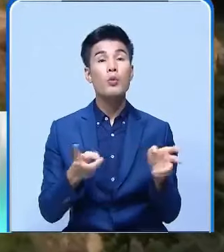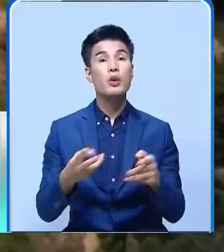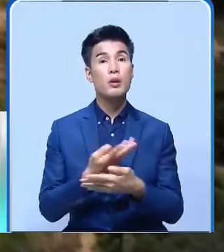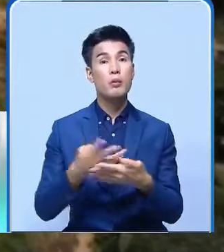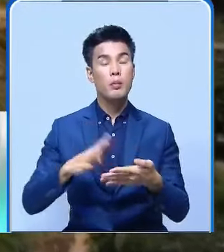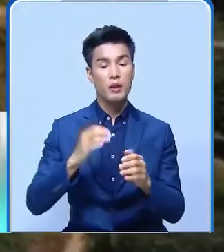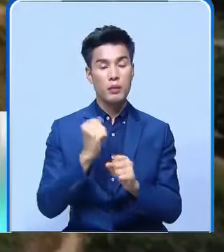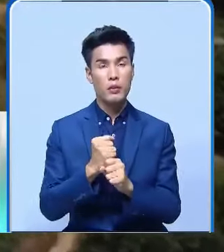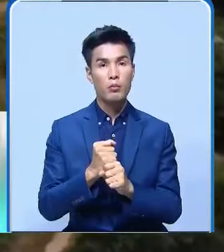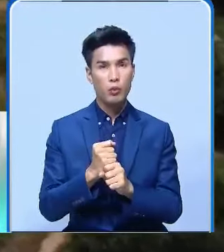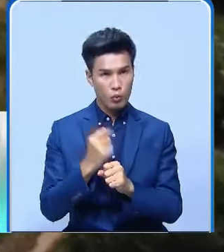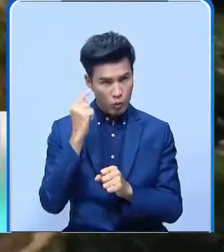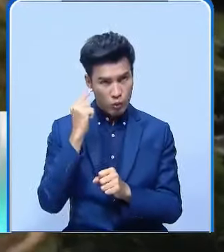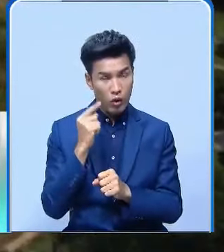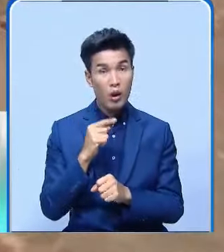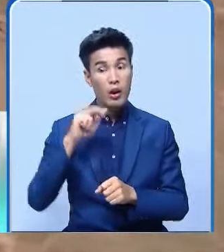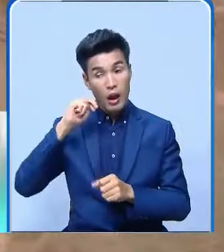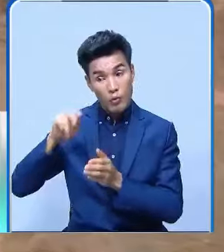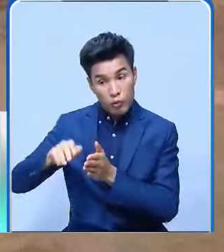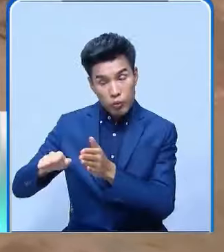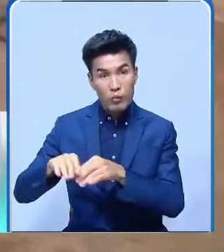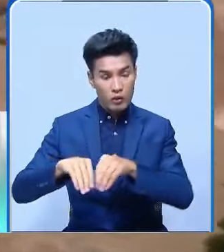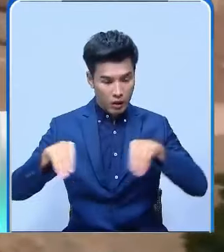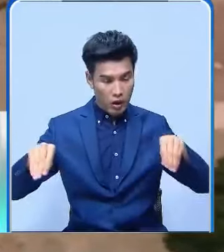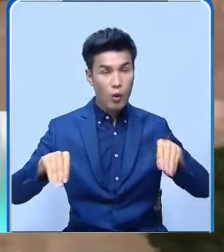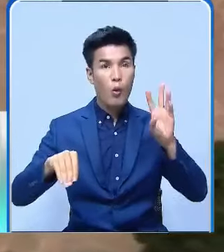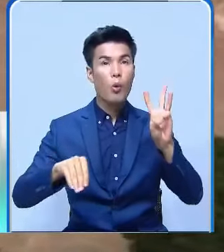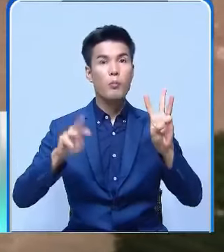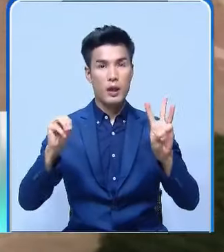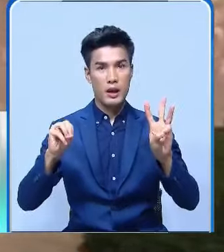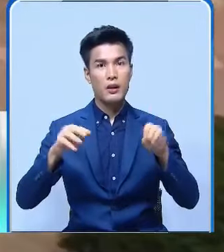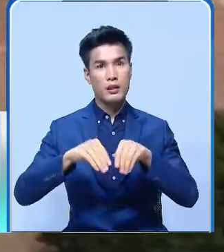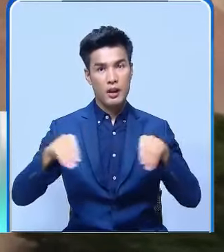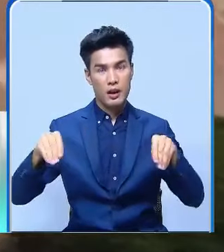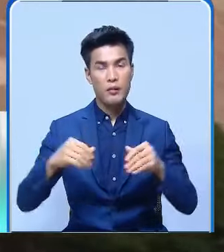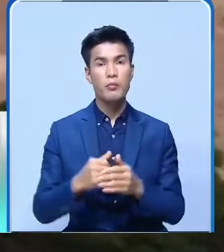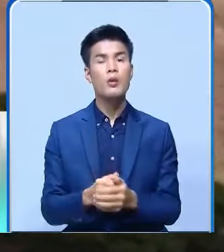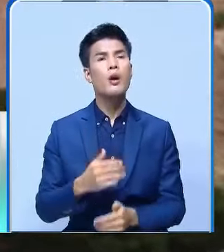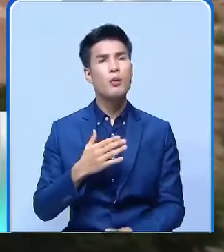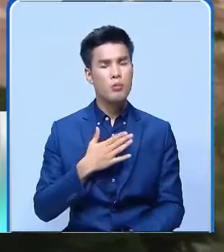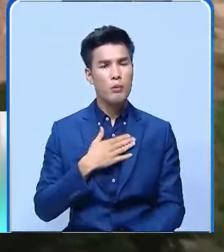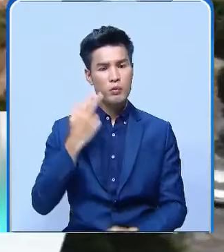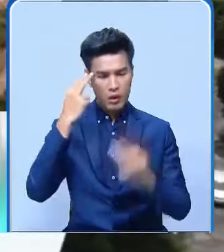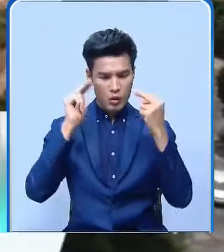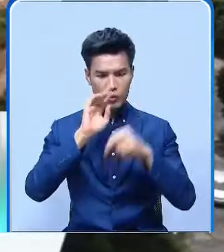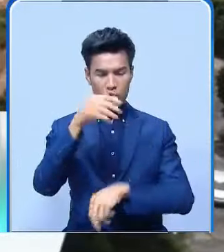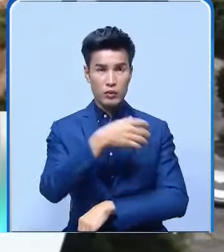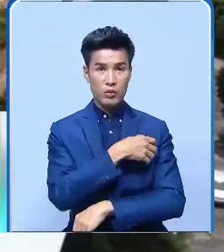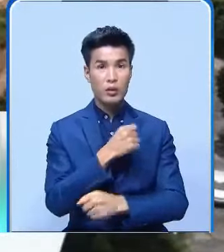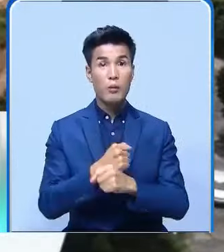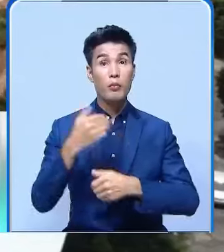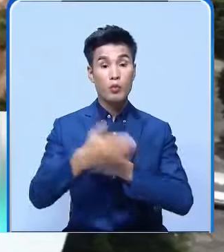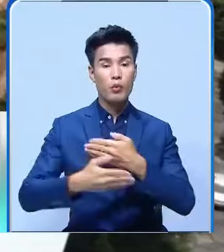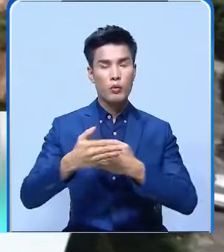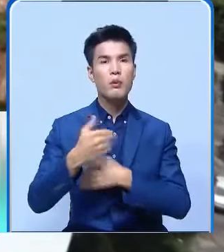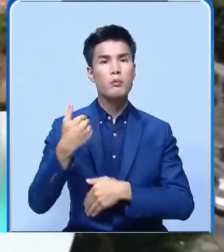างๆจะต้องมีระยะห่างจากลำคลองสาธารณะประมาณ6เมตรส่วนตัวท่านนายกเทศมนตรีเชื่อว่าโครงการก่อสร้างทางรถไฟอาจจะเป็นส